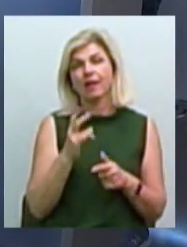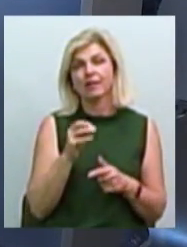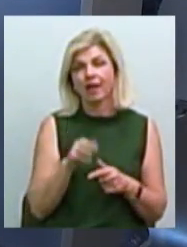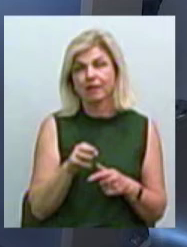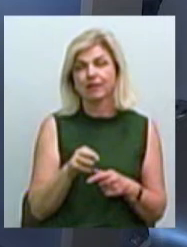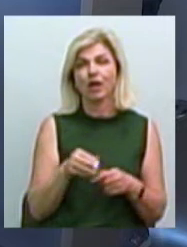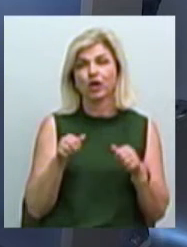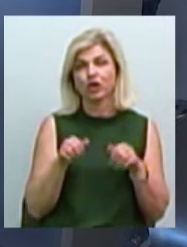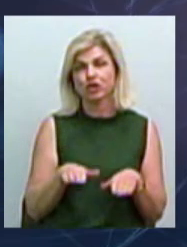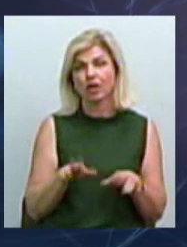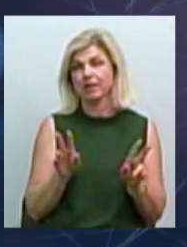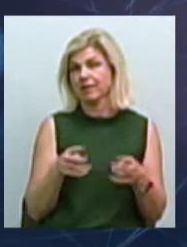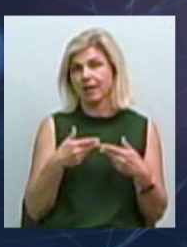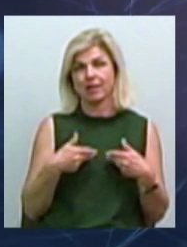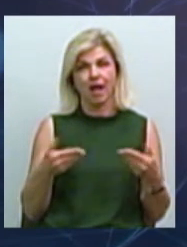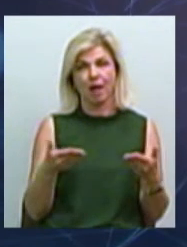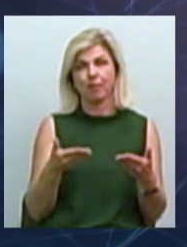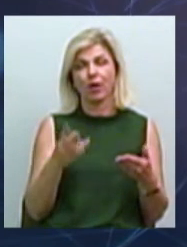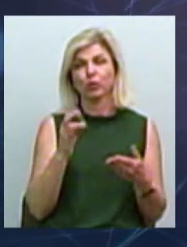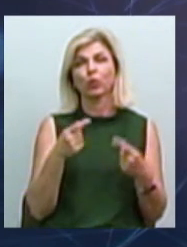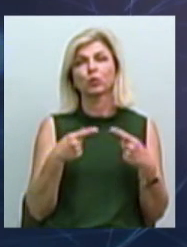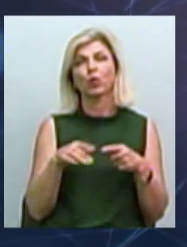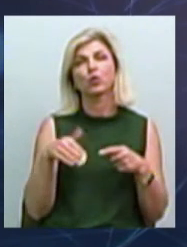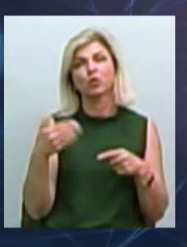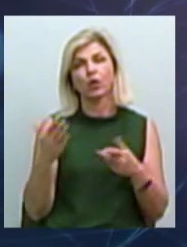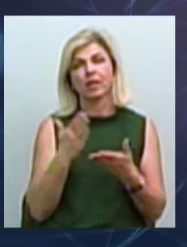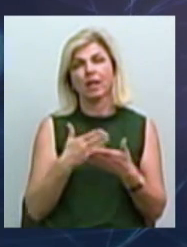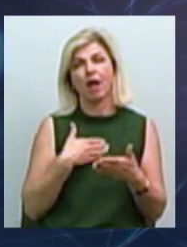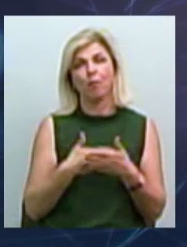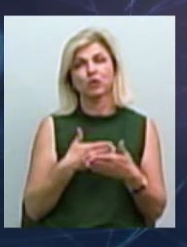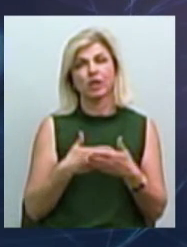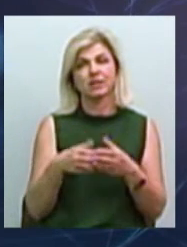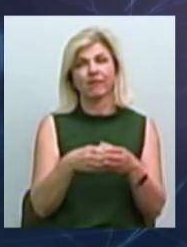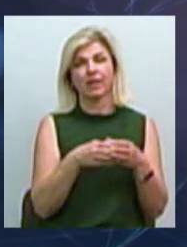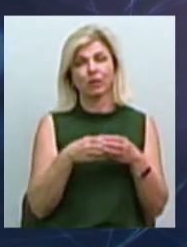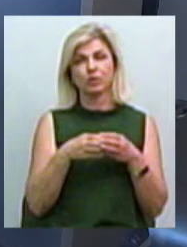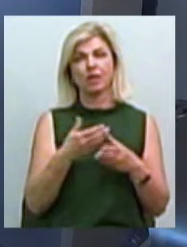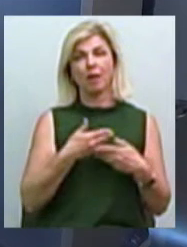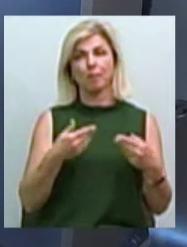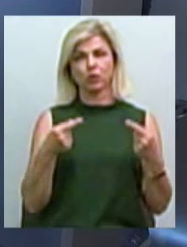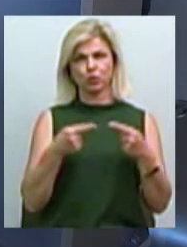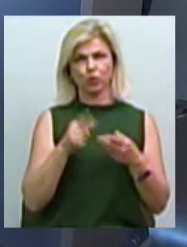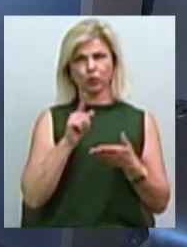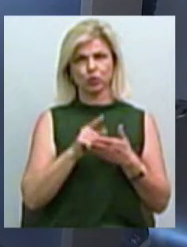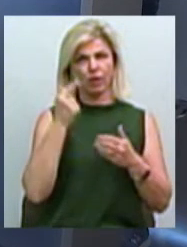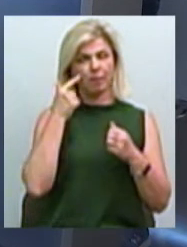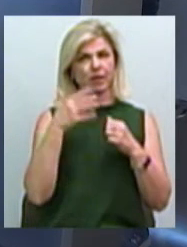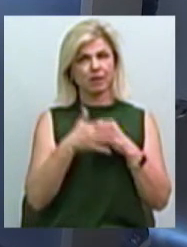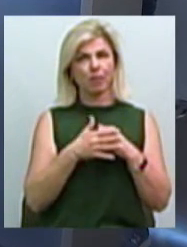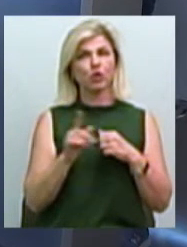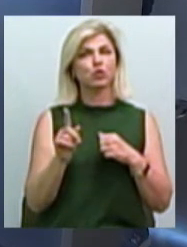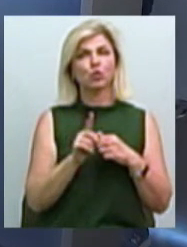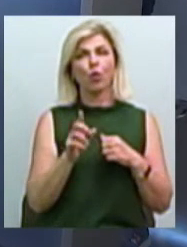решать вроде бы не нам, но с другой стороны, есть еще общественность. То есть мы должны четко понимать, что что